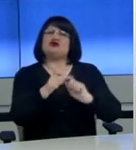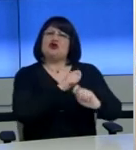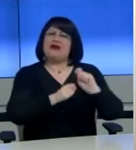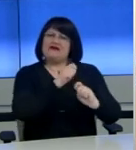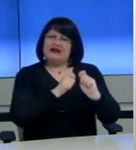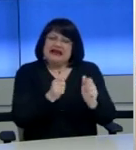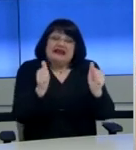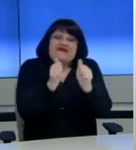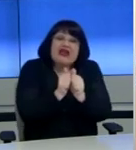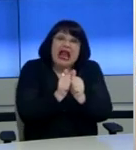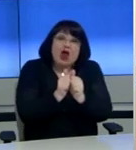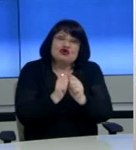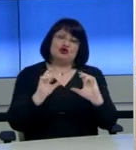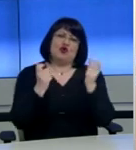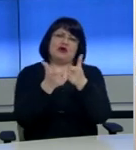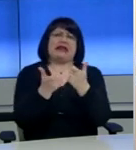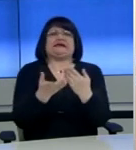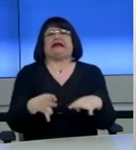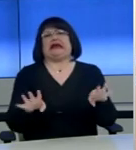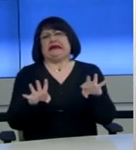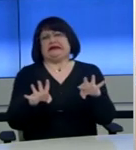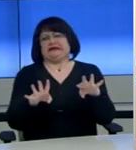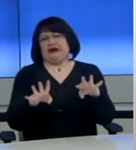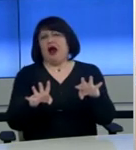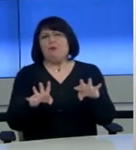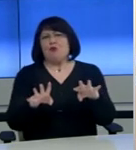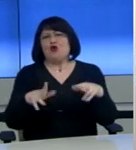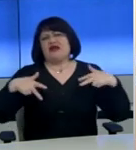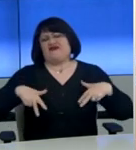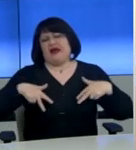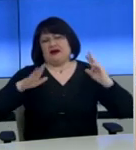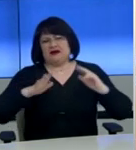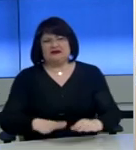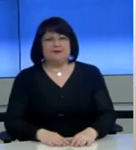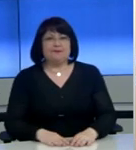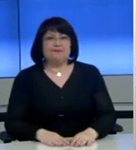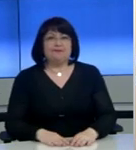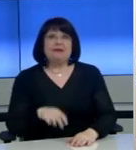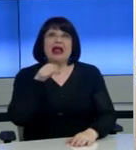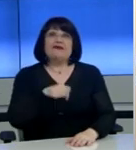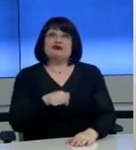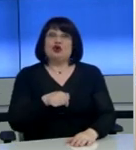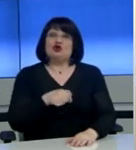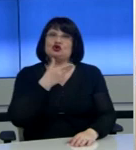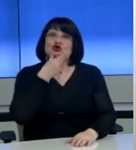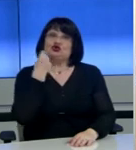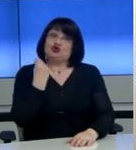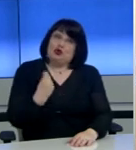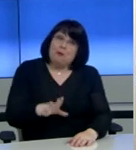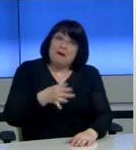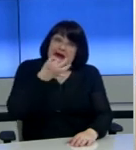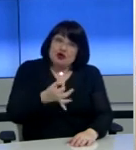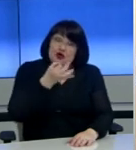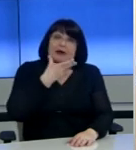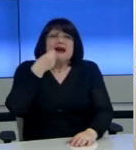Είναι άραγε λαϊκισμός να τα λέμε αυτά? Ή μήπως είναι αθλειότητα να τα διαπράττουν στελέχη της